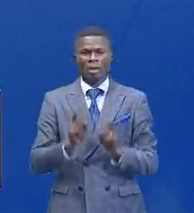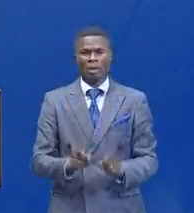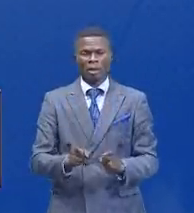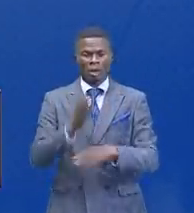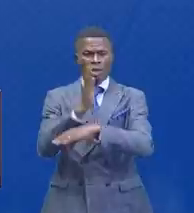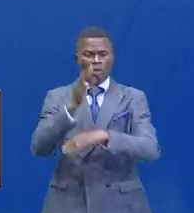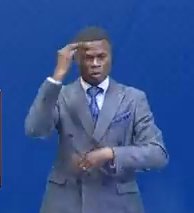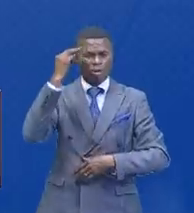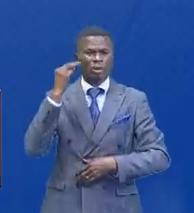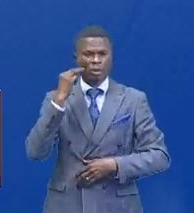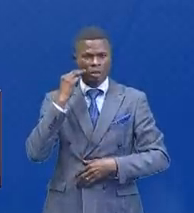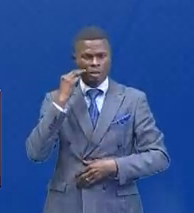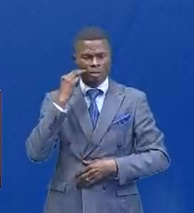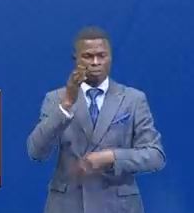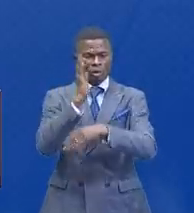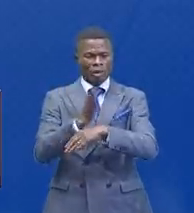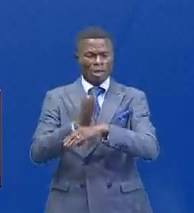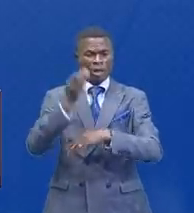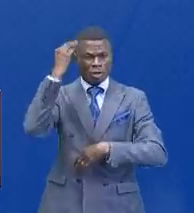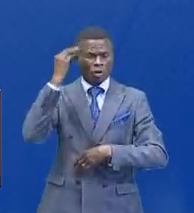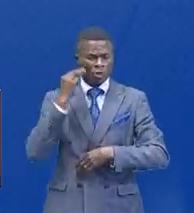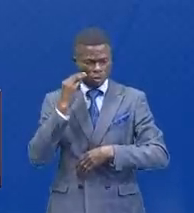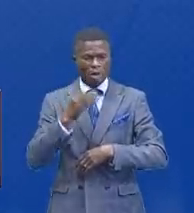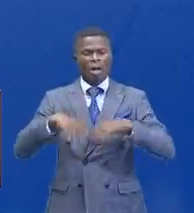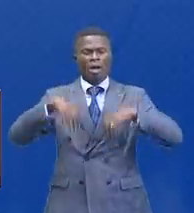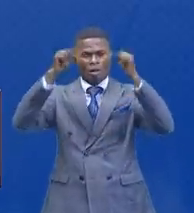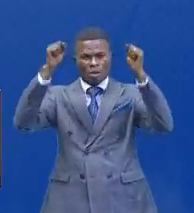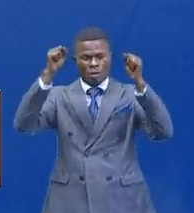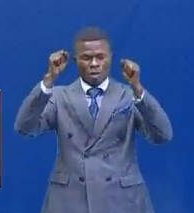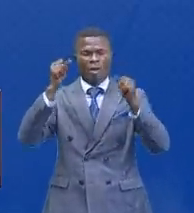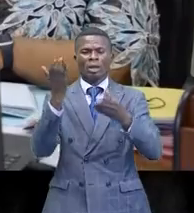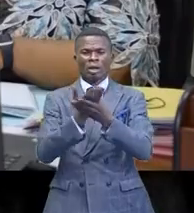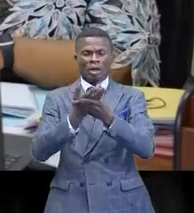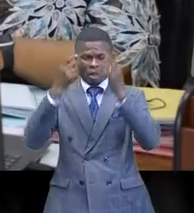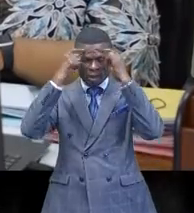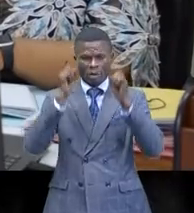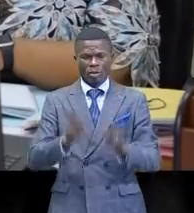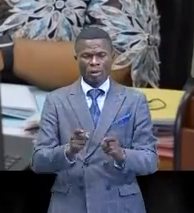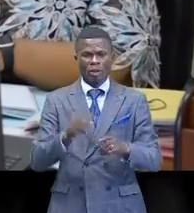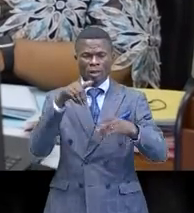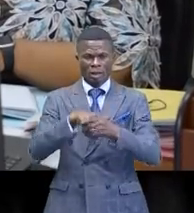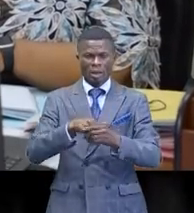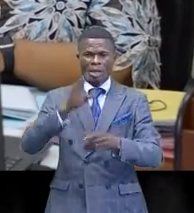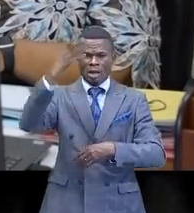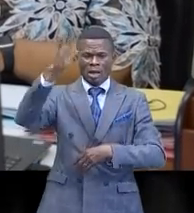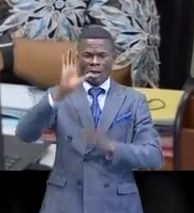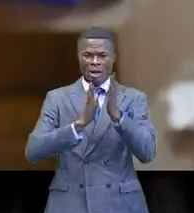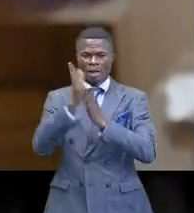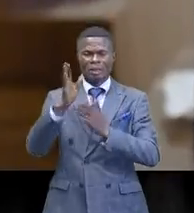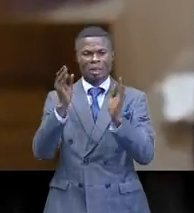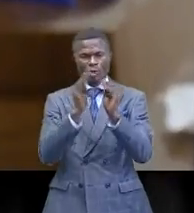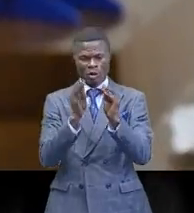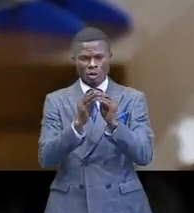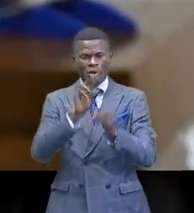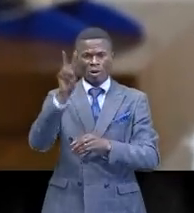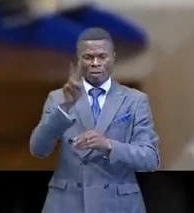du Conseil de ministres. Le Conseil de ministres a adopté le relevé des décisions prises lors de sa 15e réunion tenue